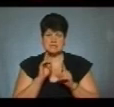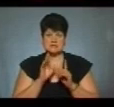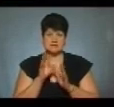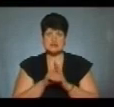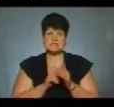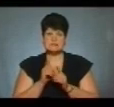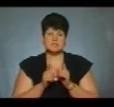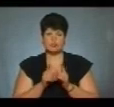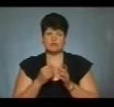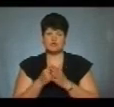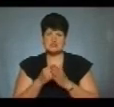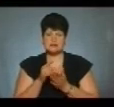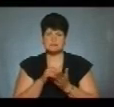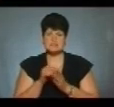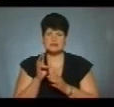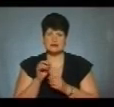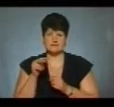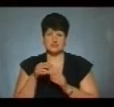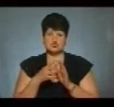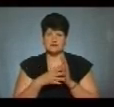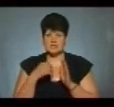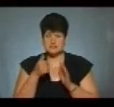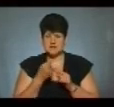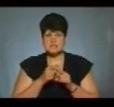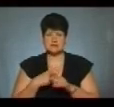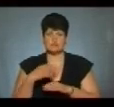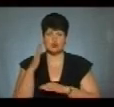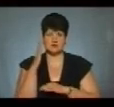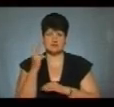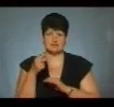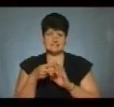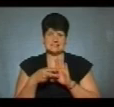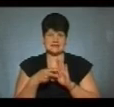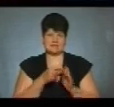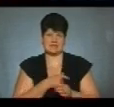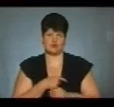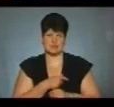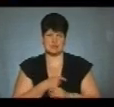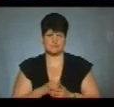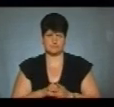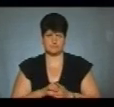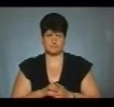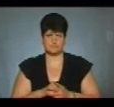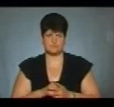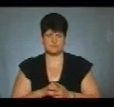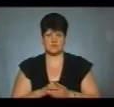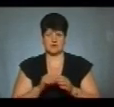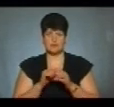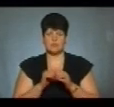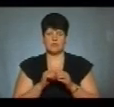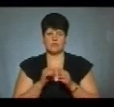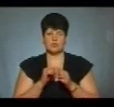до бюджету міста на 2019 рік. За це проголосували 27 депутатів. Кошти із палацу спорту в